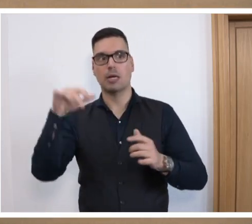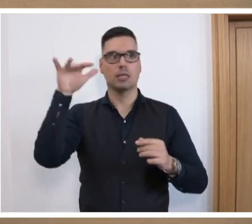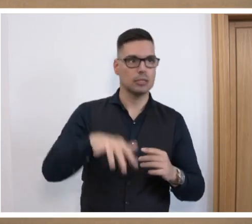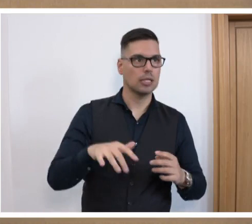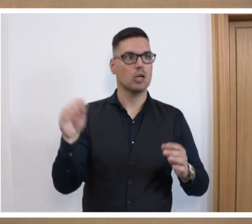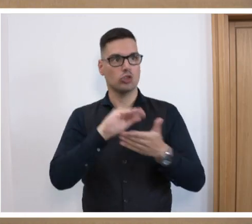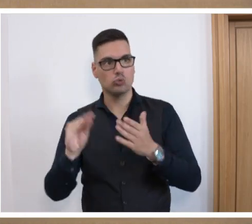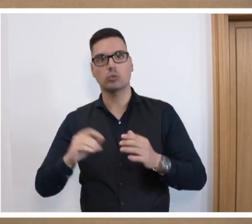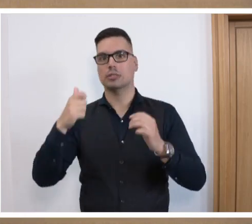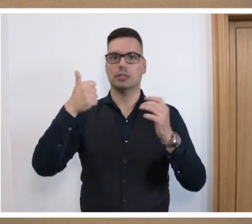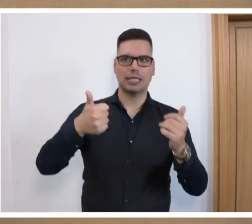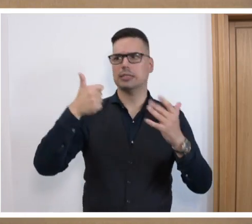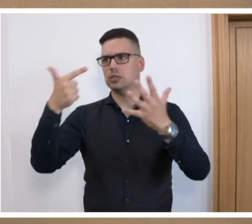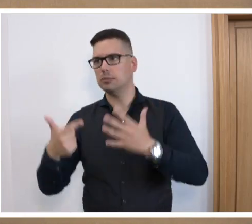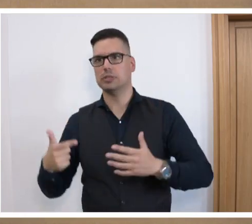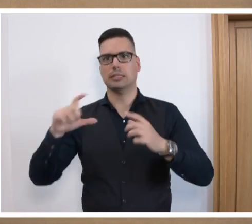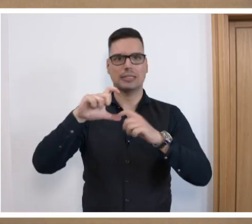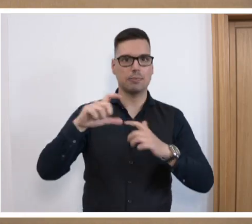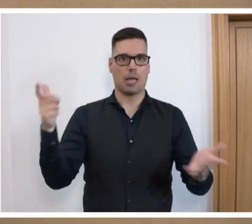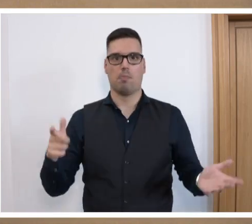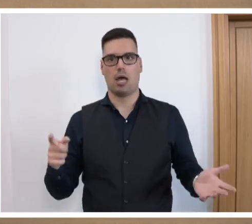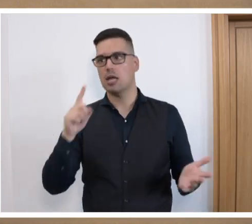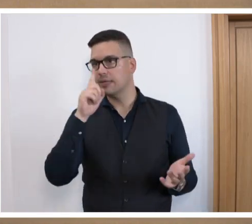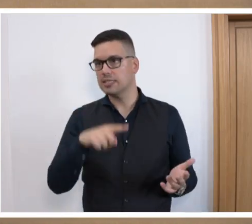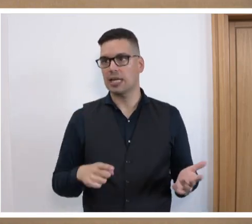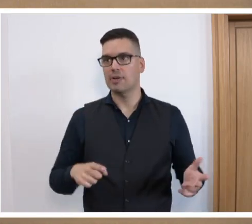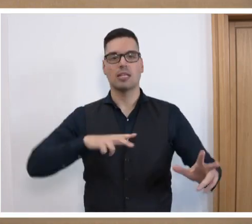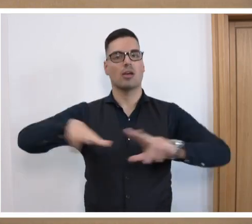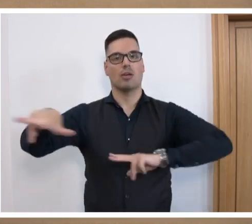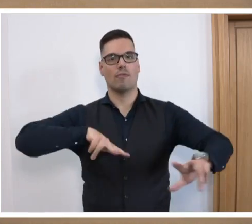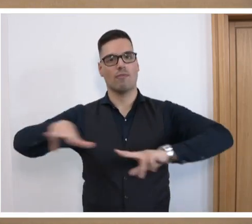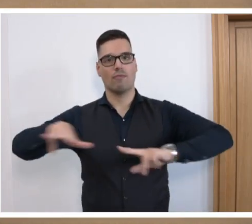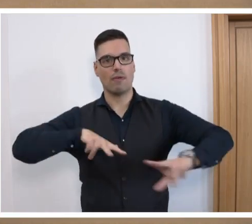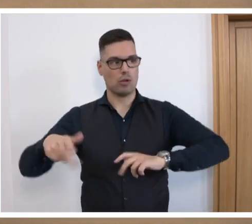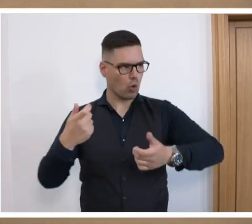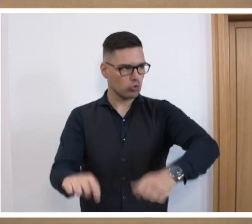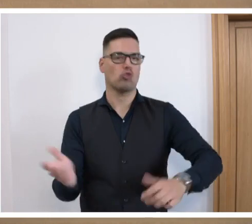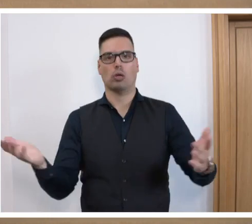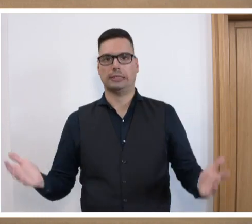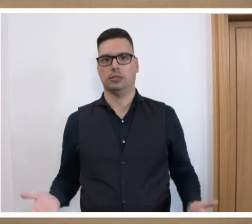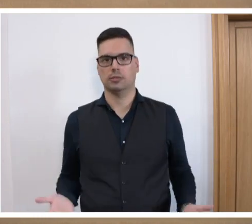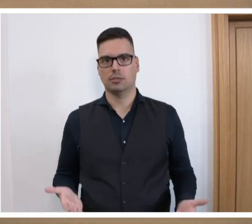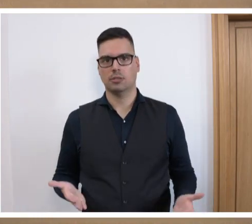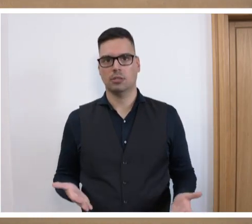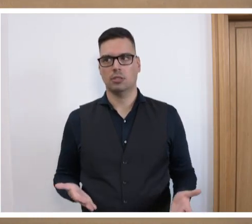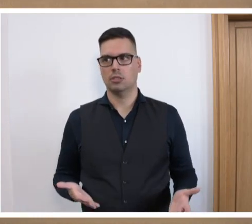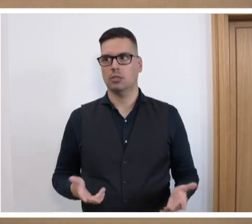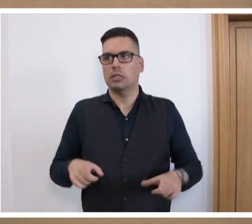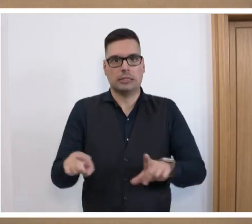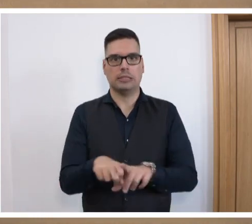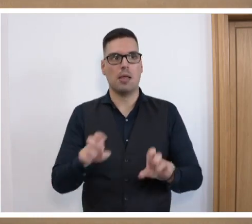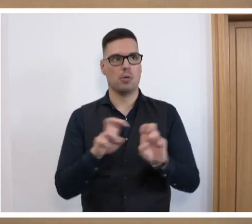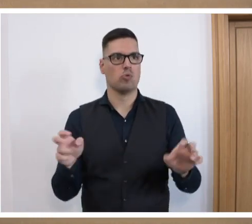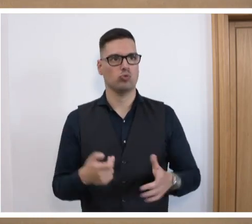Anhörung, vielleicht dann noch der 7. September. Witzigerweise, die Verwaltung war eigentlich auch geschockt, wurde ja auch ganz klar im Ausschuss so